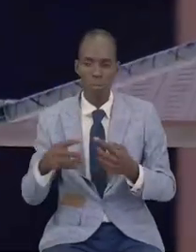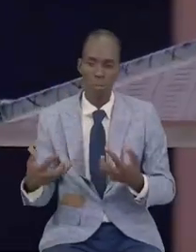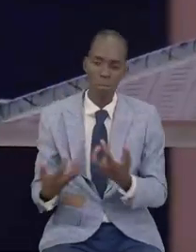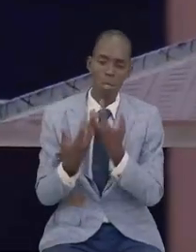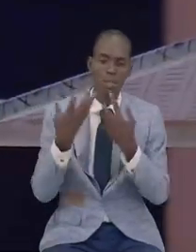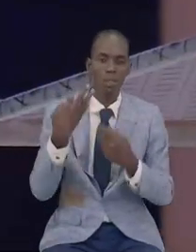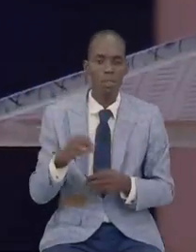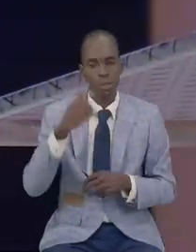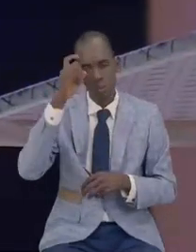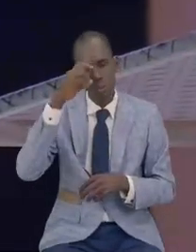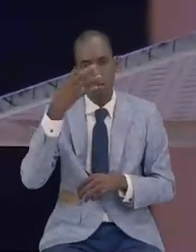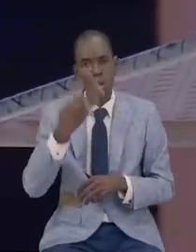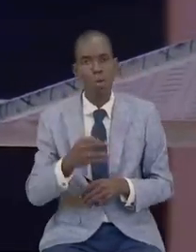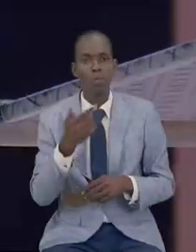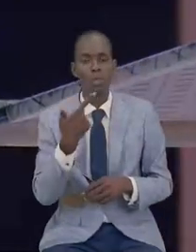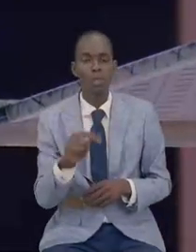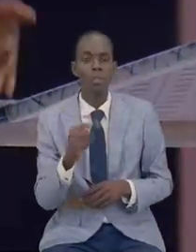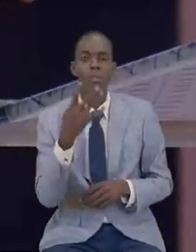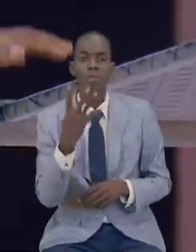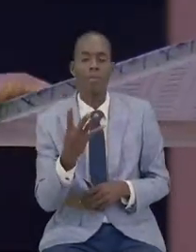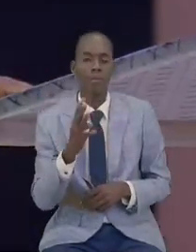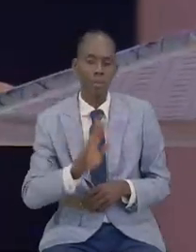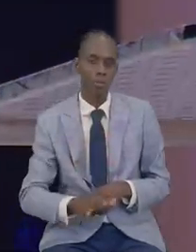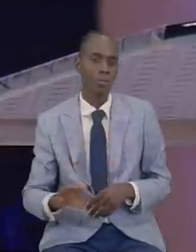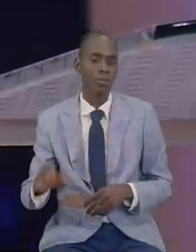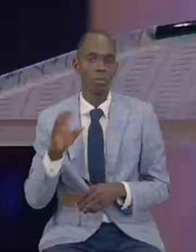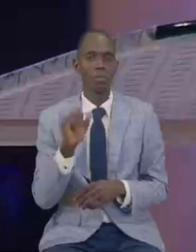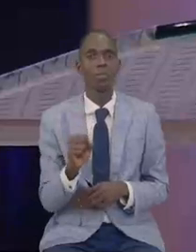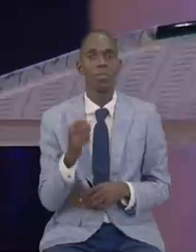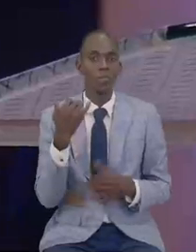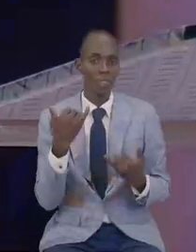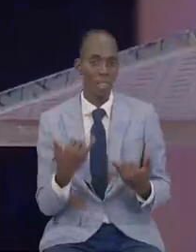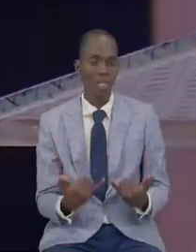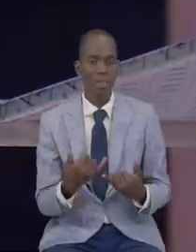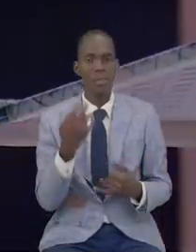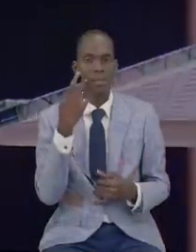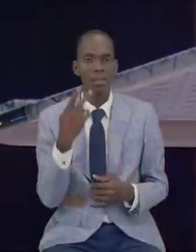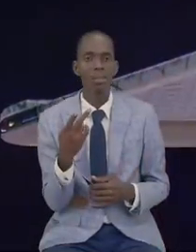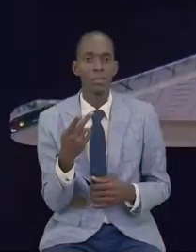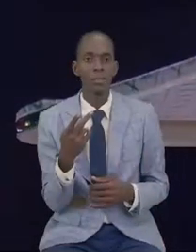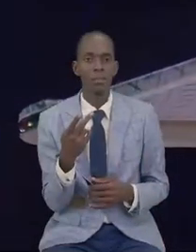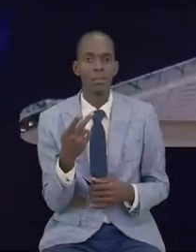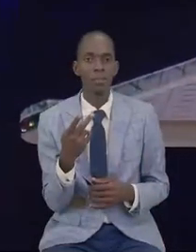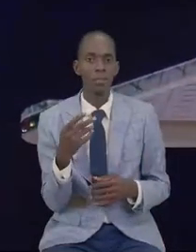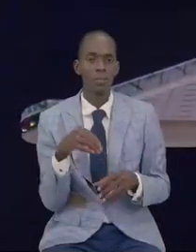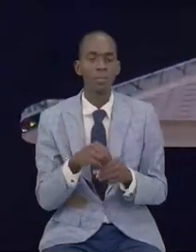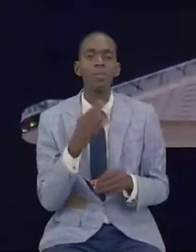à l'intelligence de Sadrach, Meshach et Abednego. Nous allons maintenant